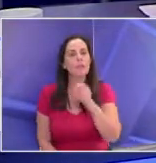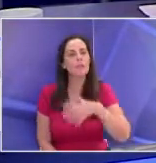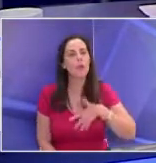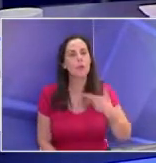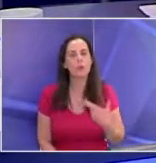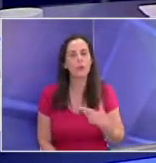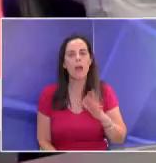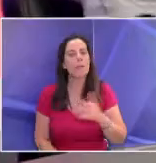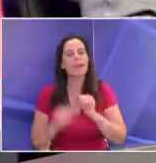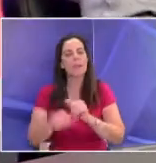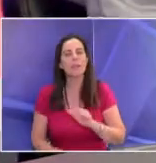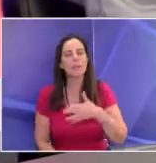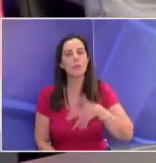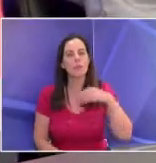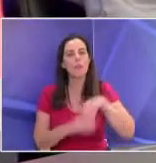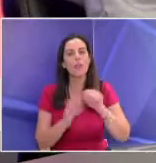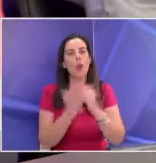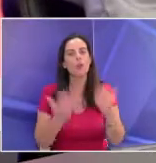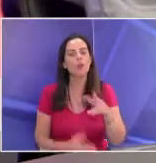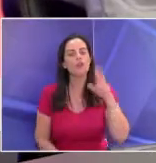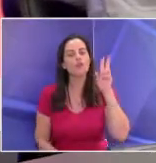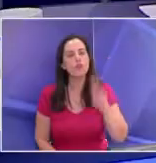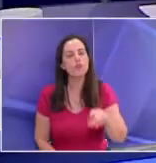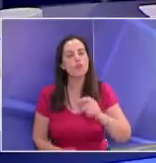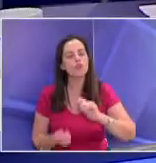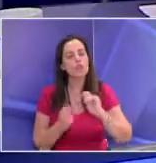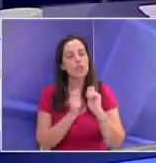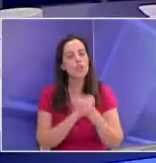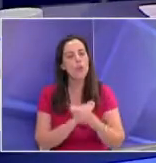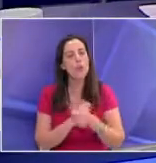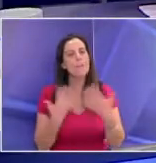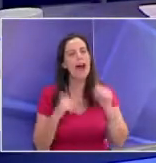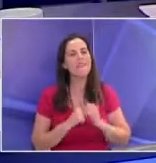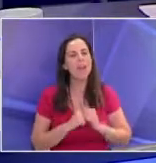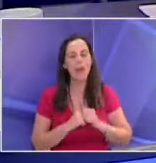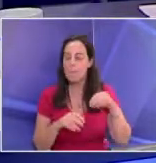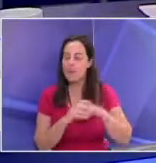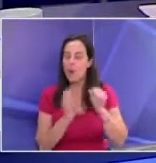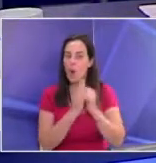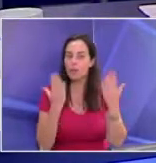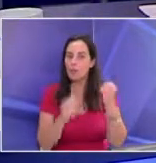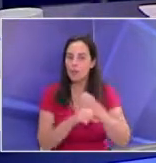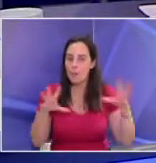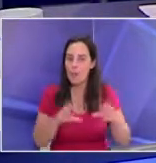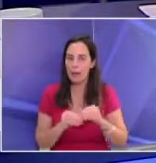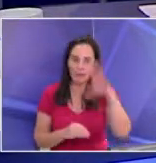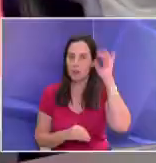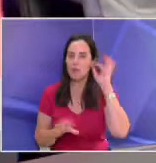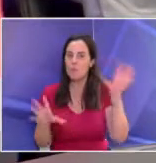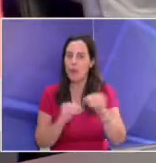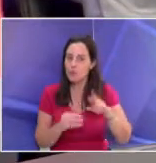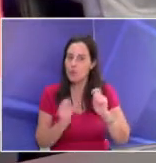תחושה בתוך העיתונות שיש שינוי באווירה בתוך העיתון, כשעובדים, גברים